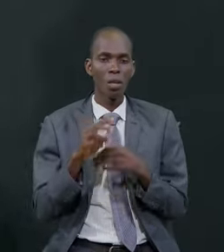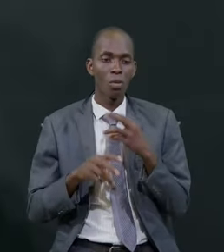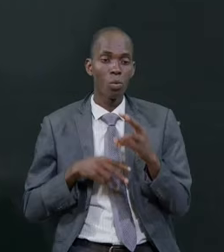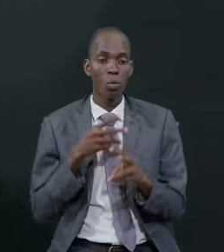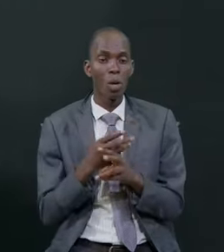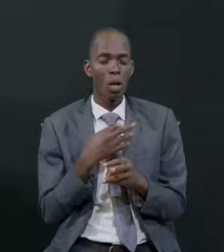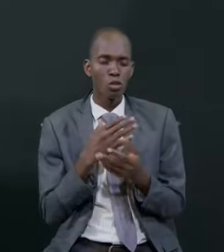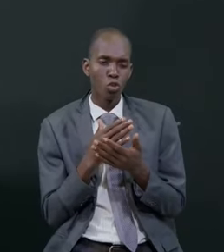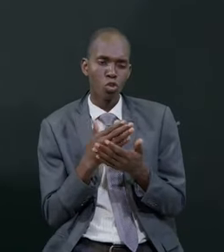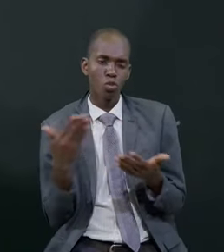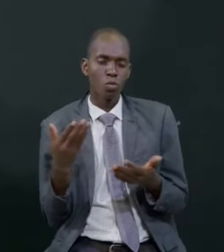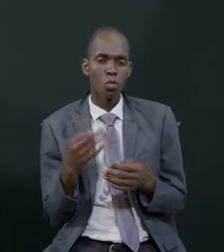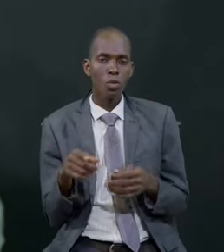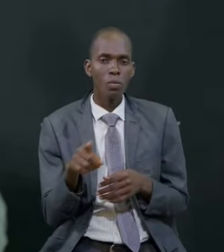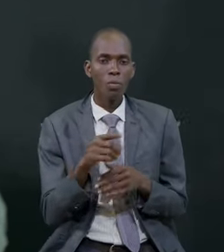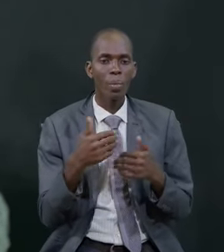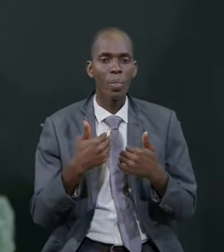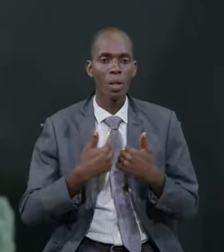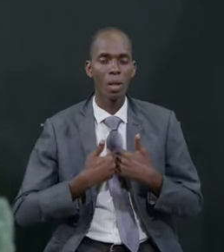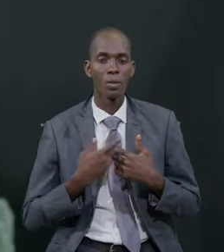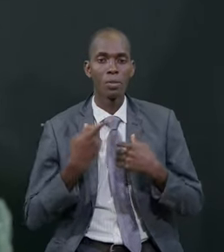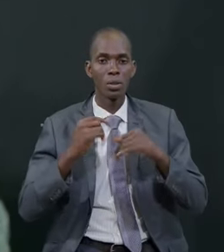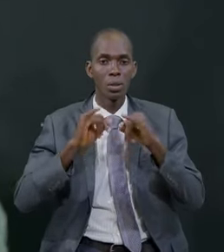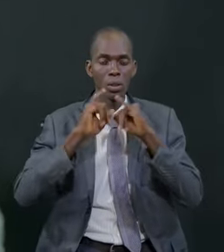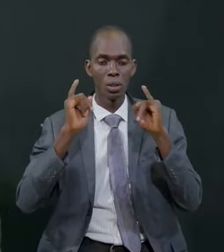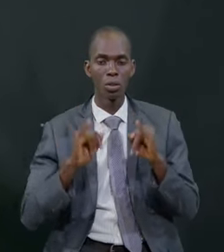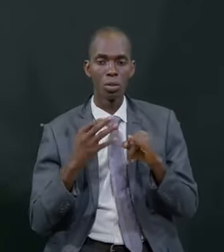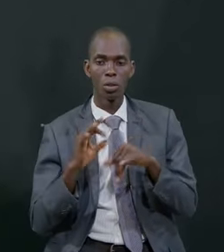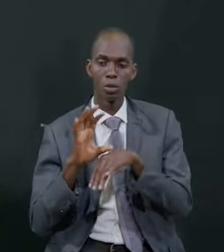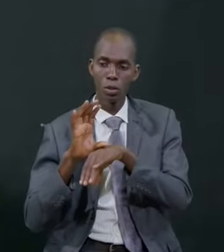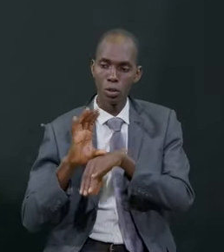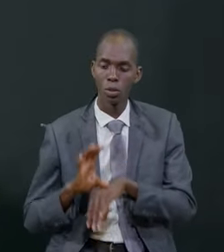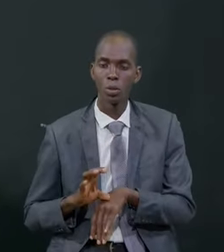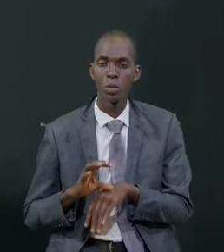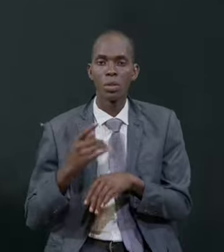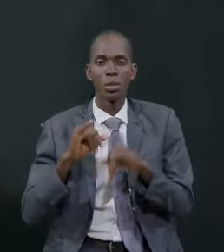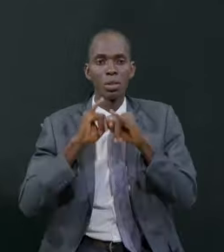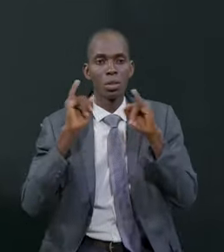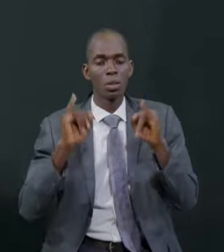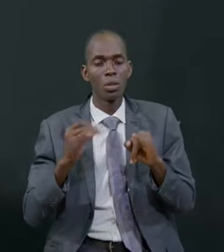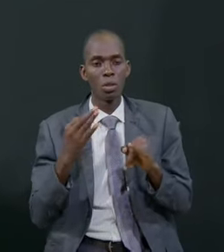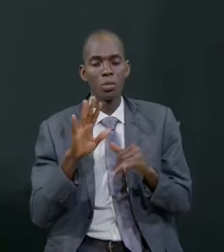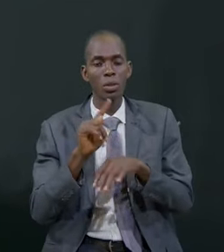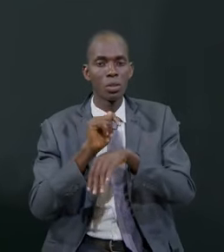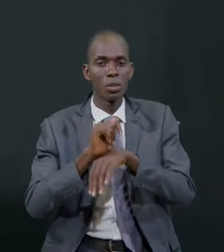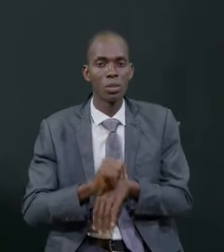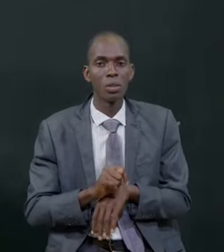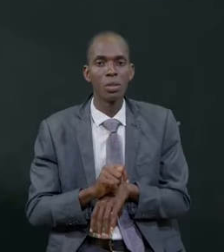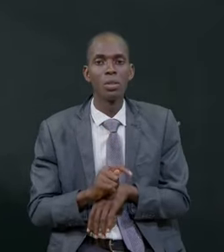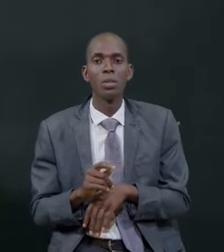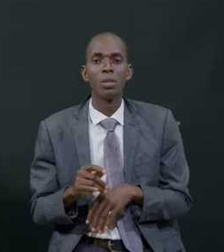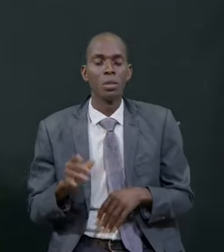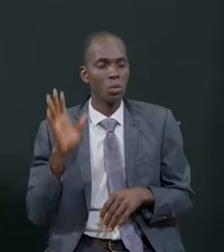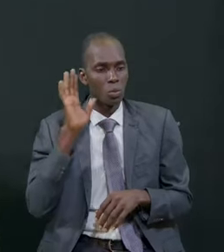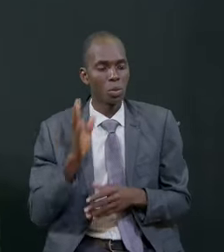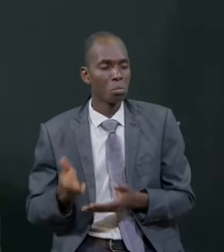eux ont pris les idoles de leur culture ici, les cultures de les idoles de leur tribu. Posez-leur la question